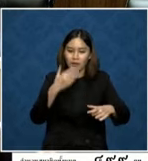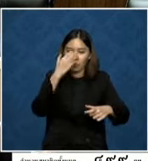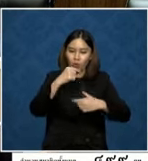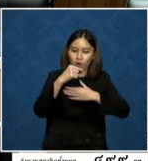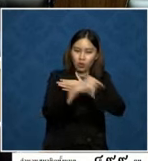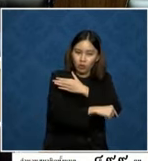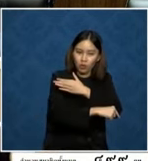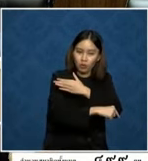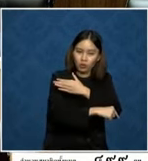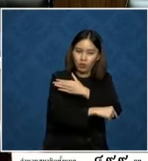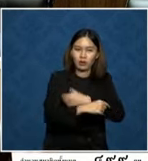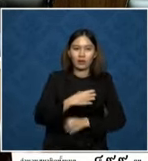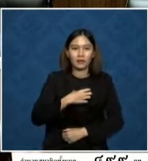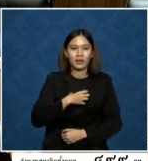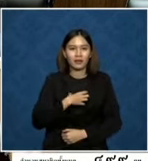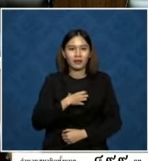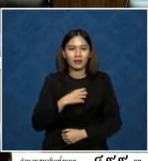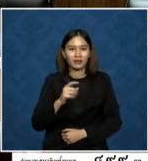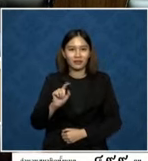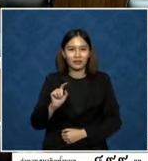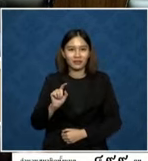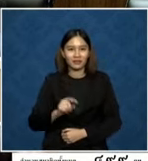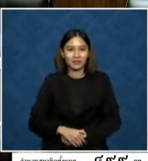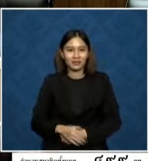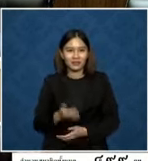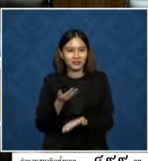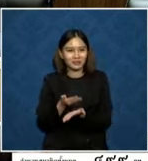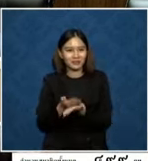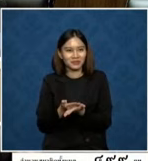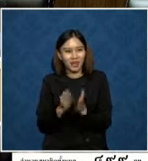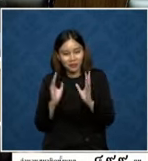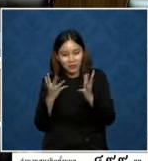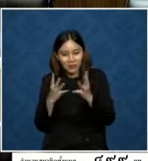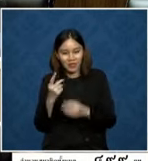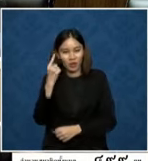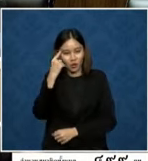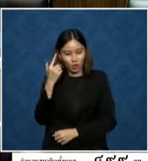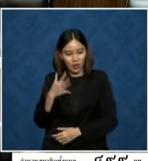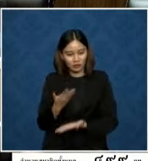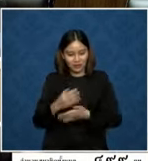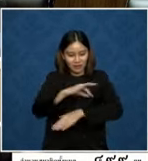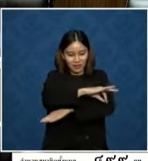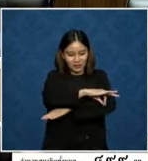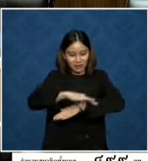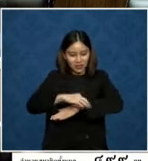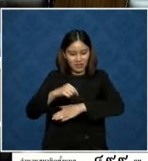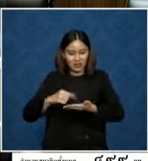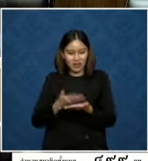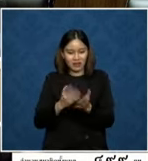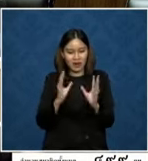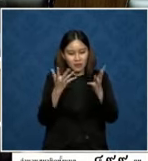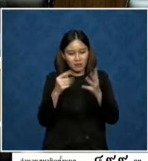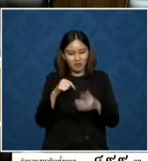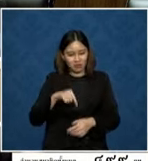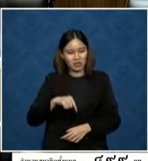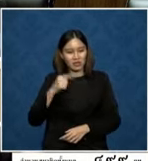ออกเช็คเพื่อให้ไม่มีเงินทั้งที่รู้อยู่แล้วว่าไม่มีเงินเนี่ยมันก็ร้ายแรงอยู่นะ